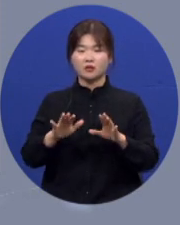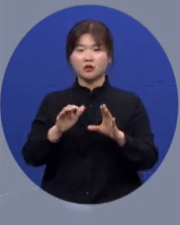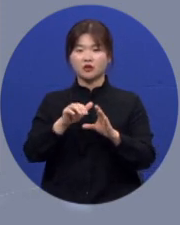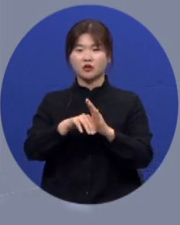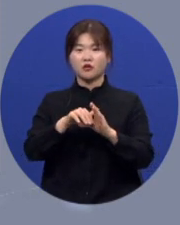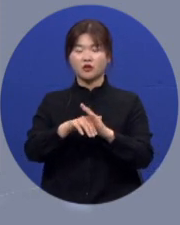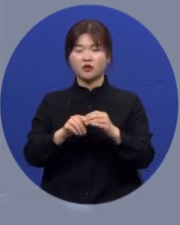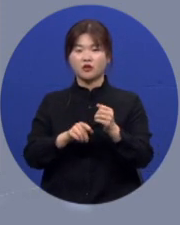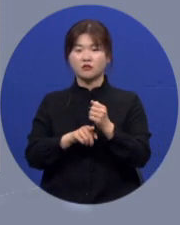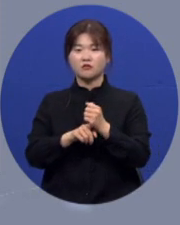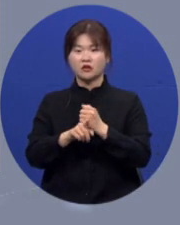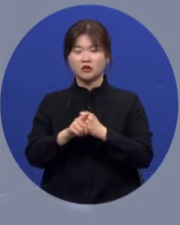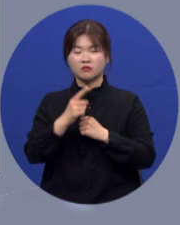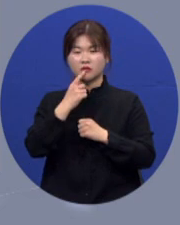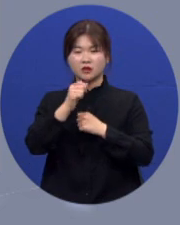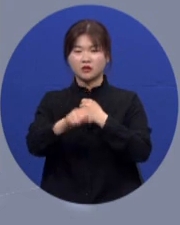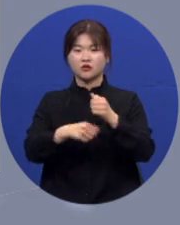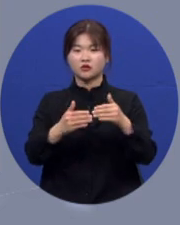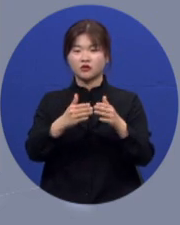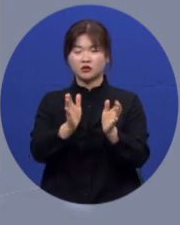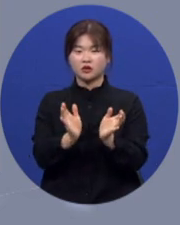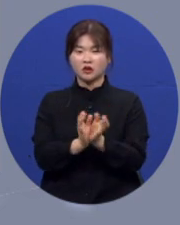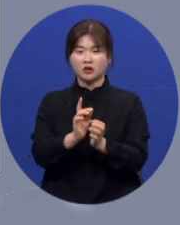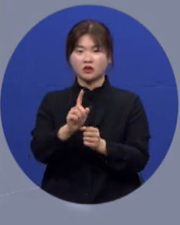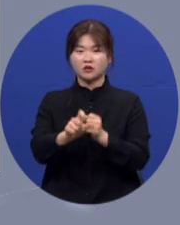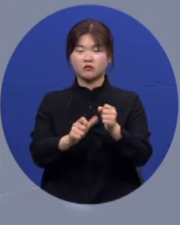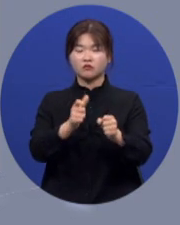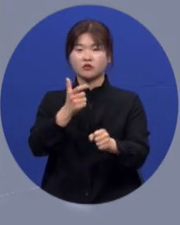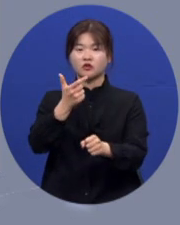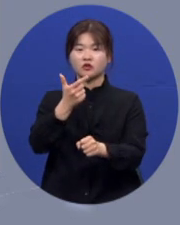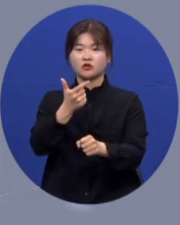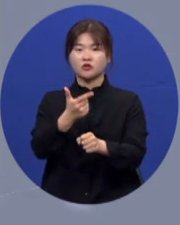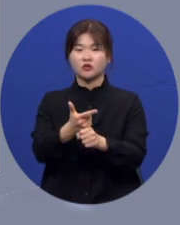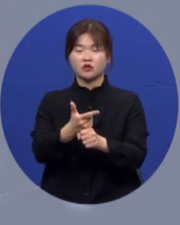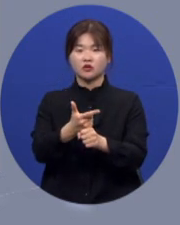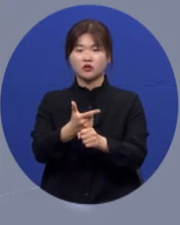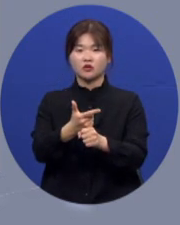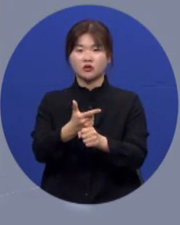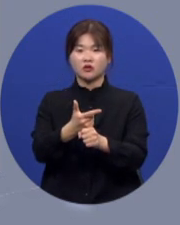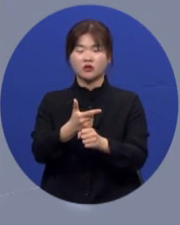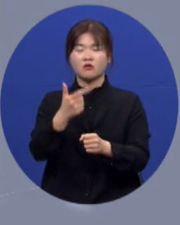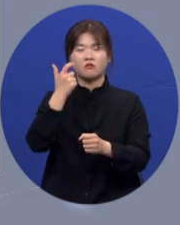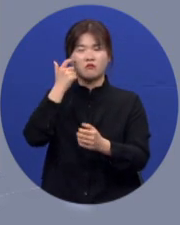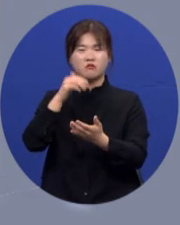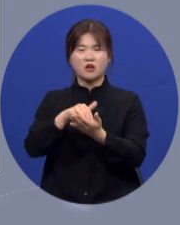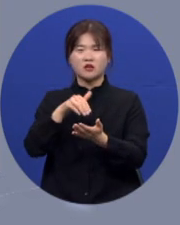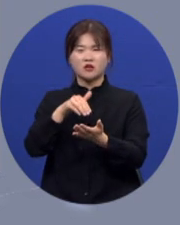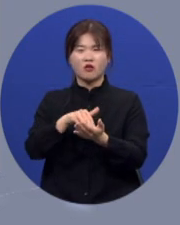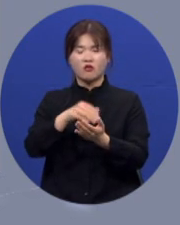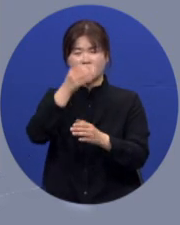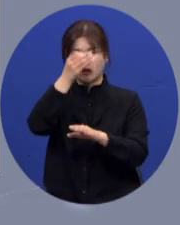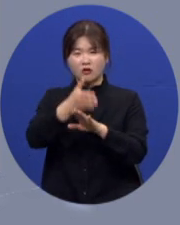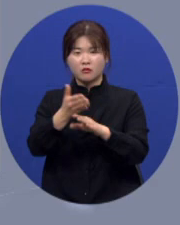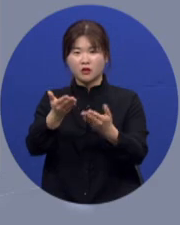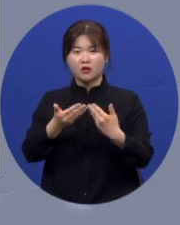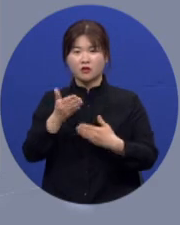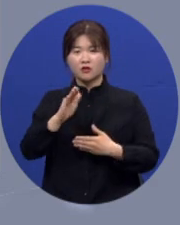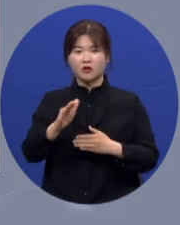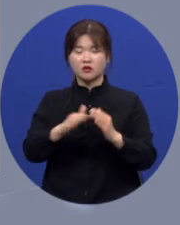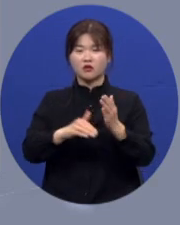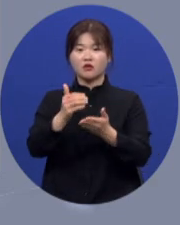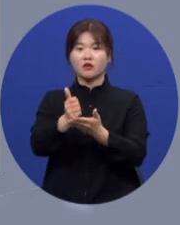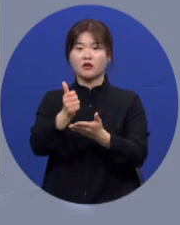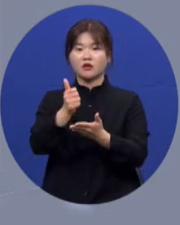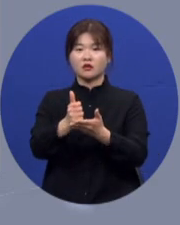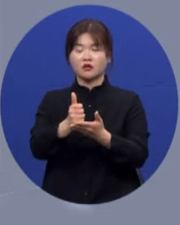의미가 지금 더불어민주당 16년 지금 반성과 사과를 받아야 될 때인데 전략공천으로 후보로 나선 것